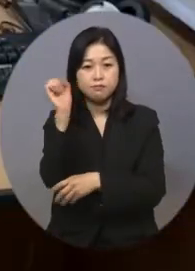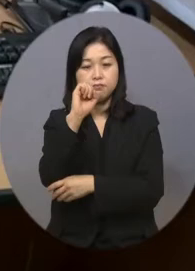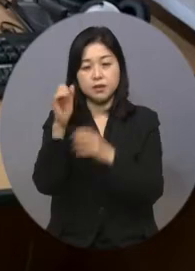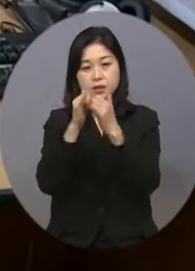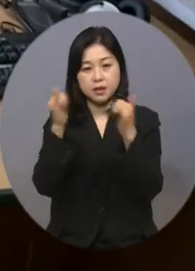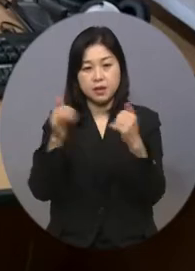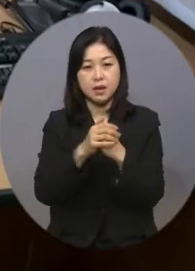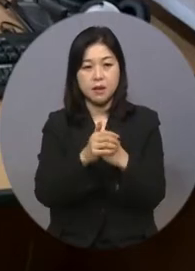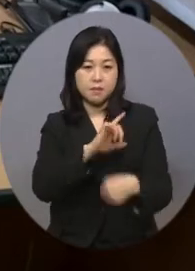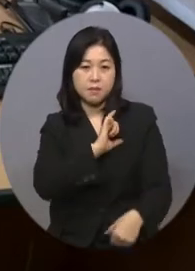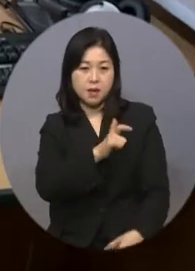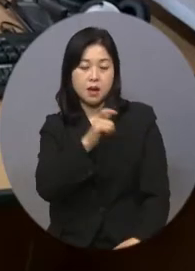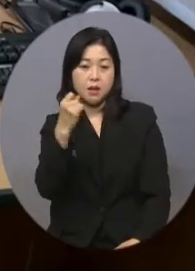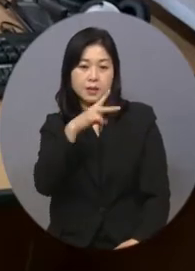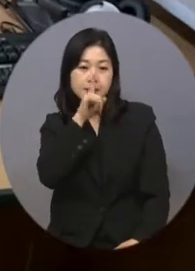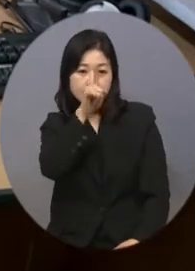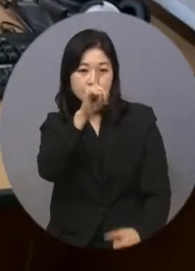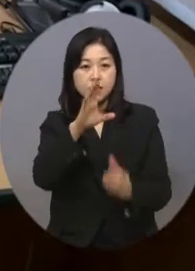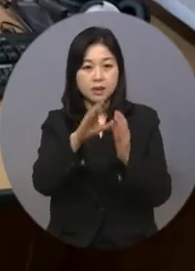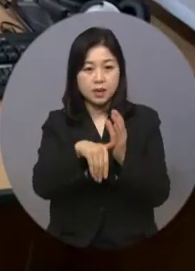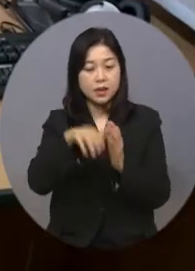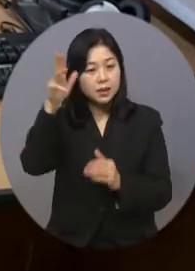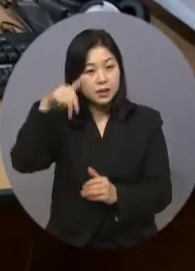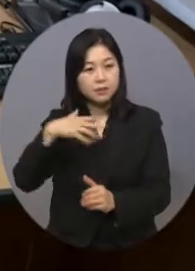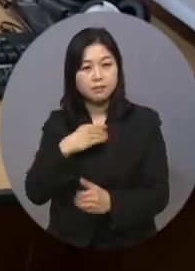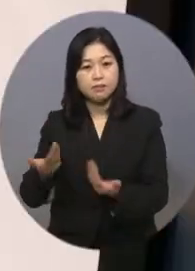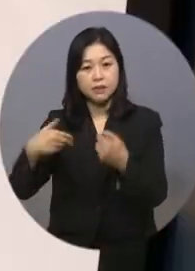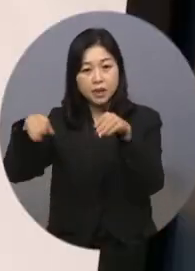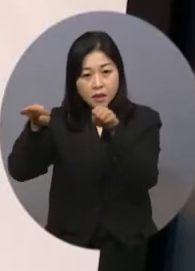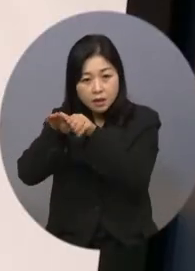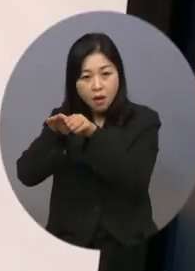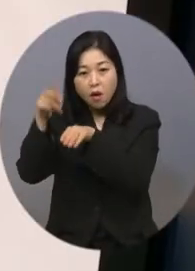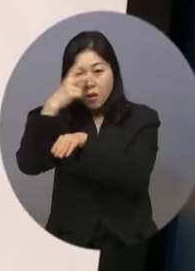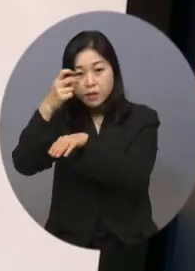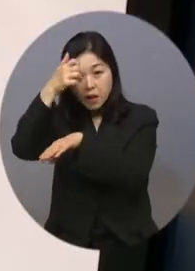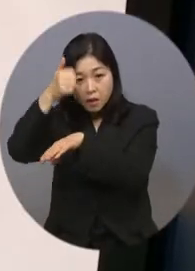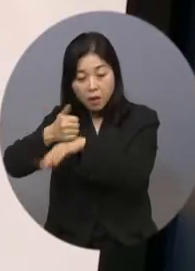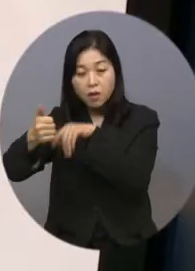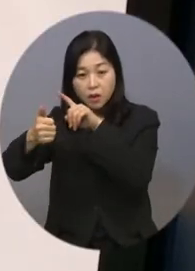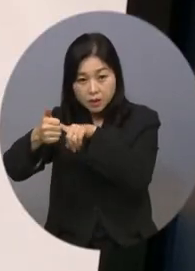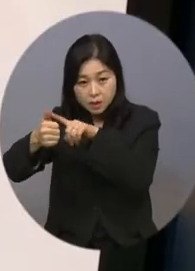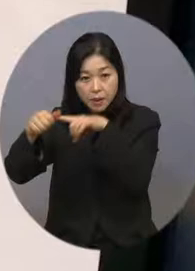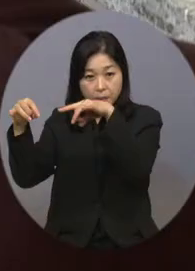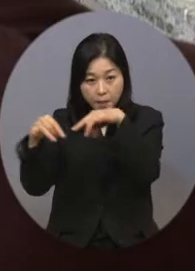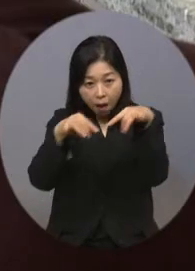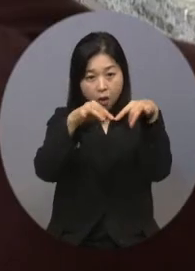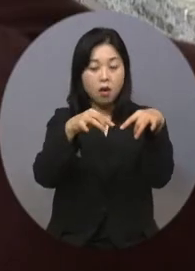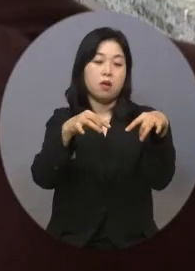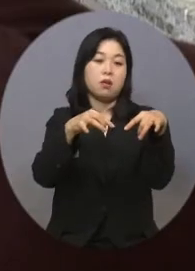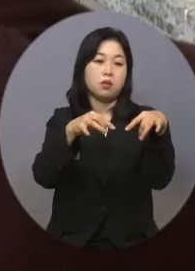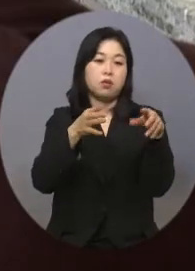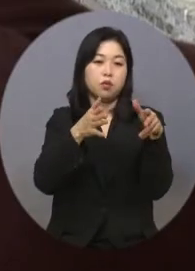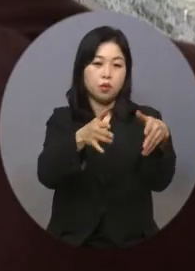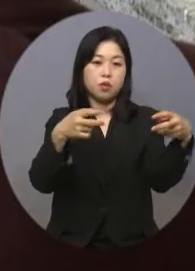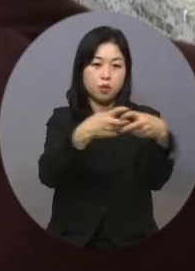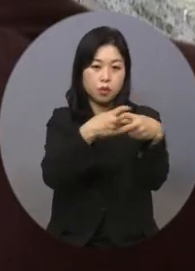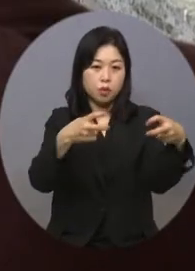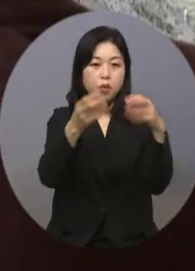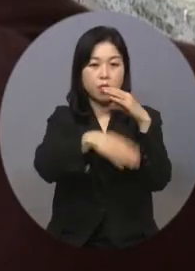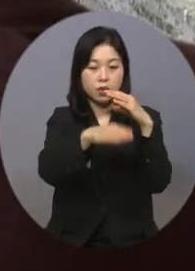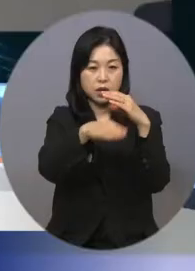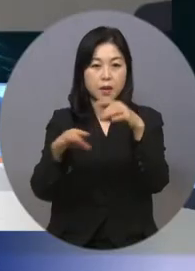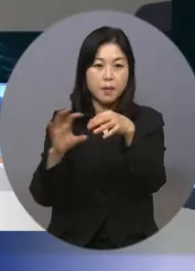시 치매 안심센터의 치매 선별 검사 수행 내역이 실시간으로 도로교통공단에 송신되도록 했습니다.